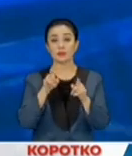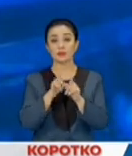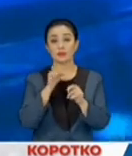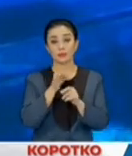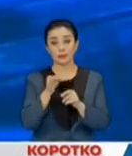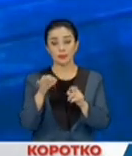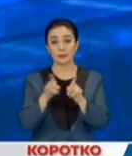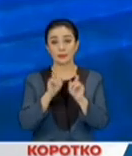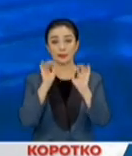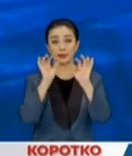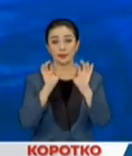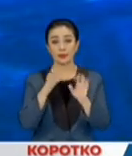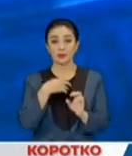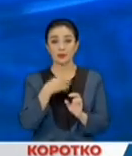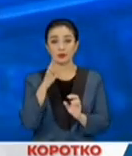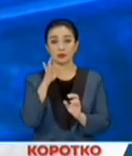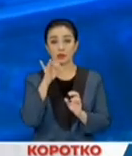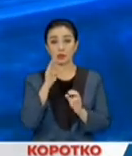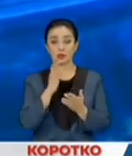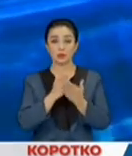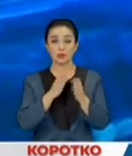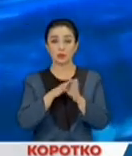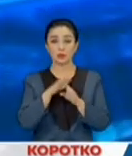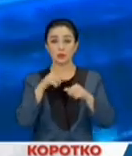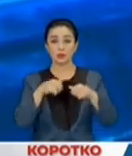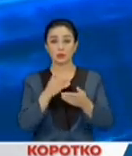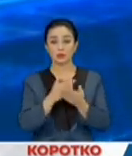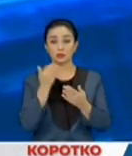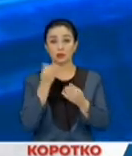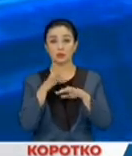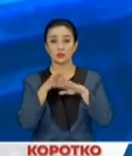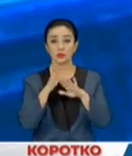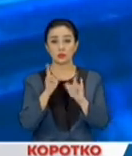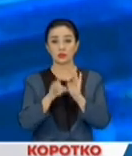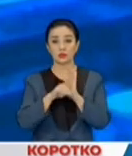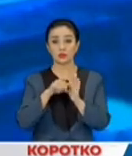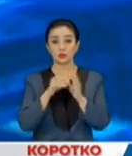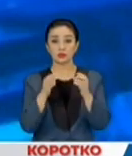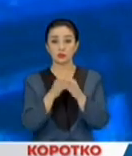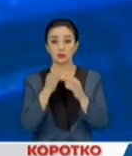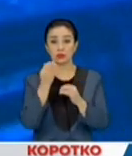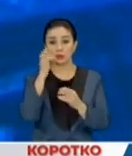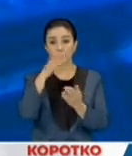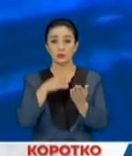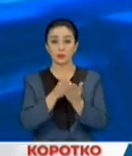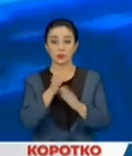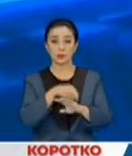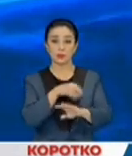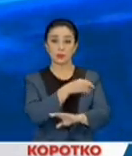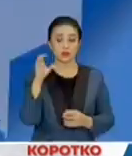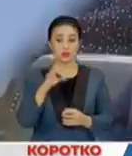год истечения их конституционного срока полномочий. Сейчас же полным ходом проходят избирательные кампании политических